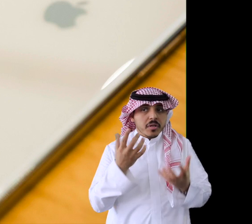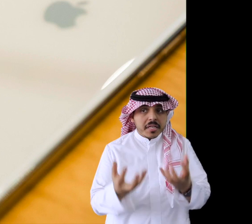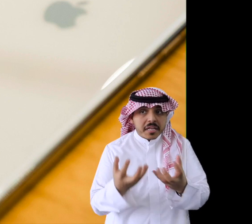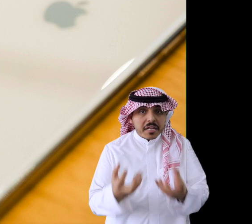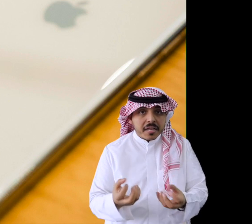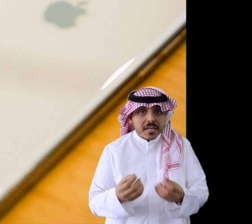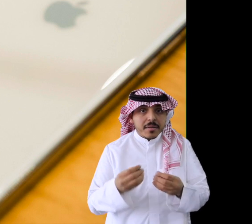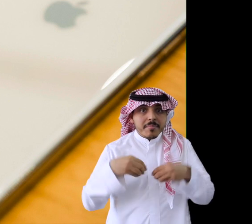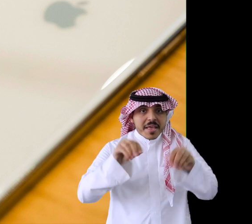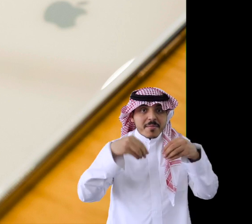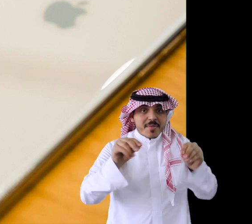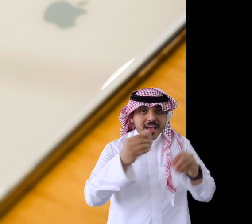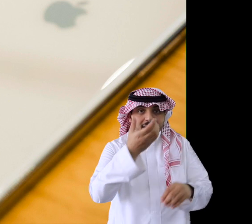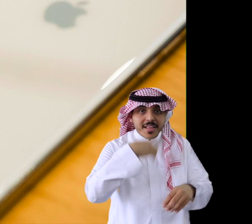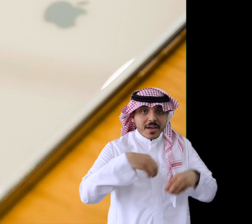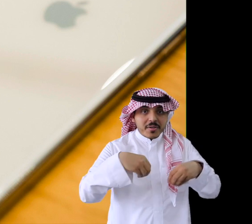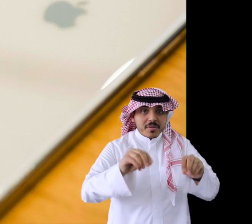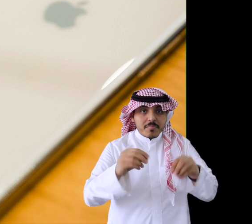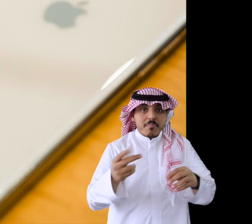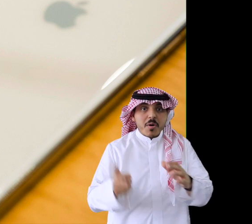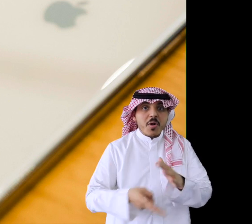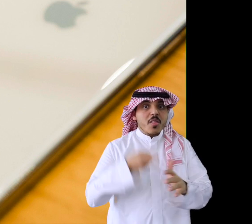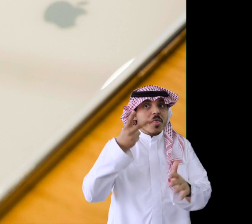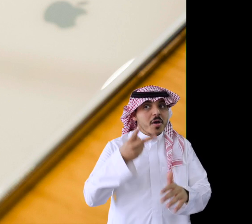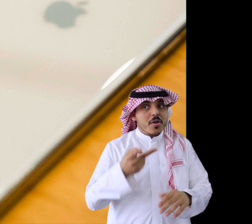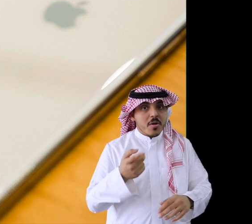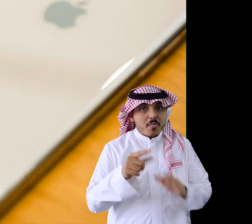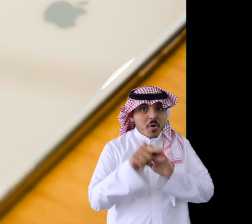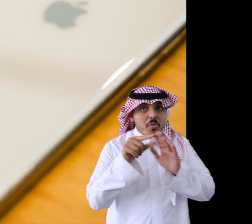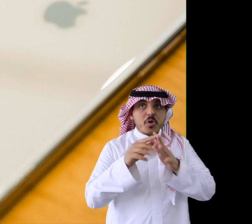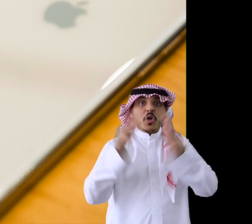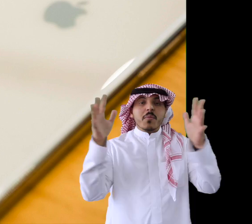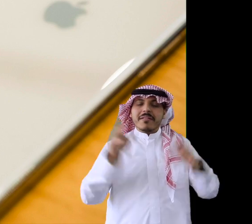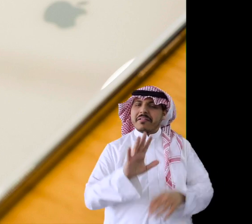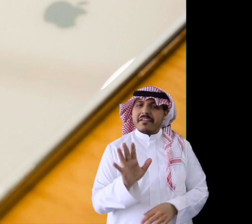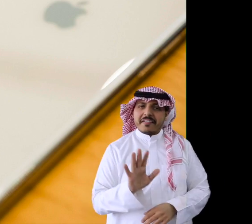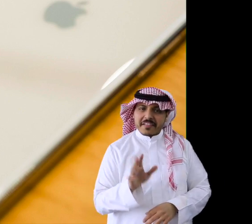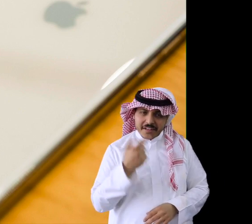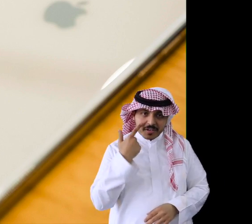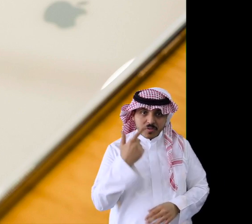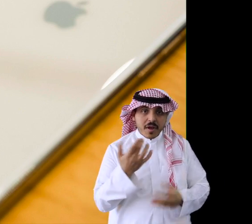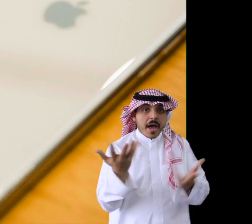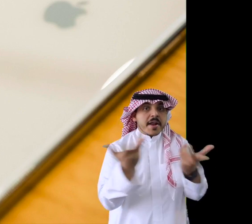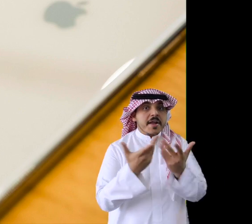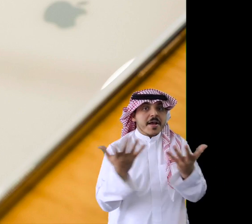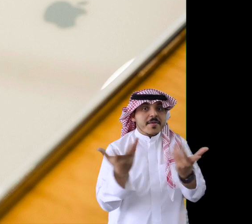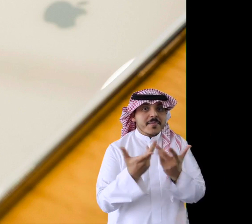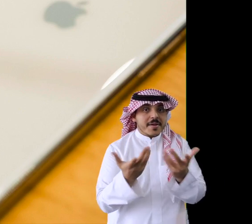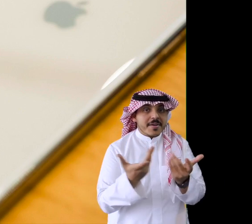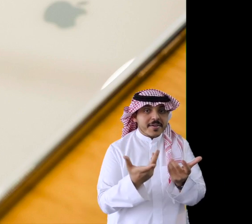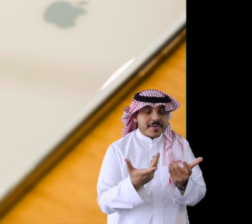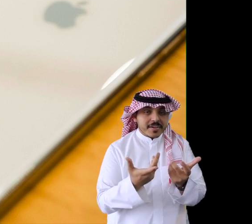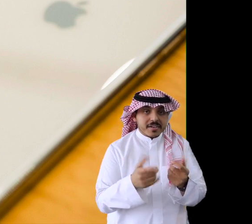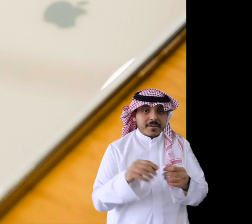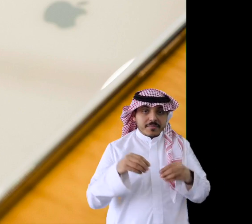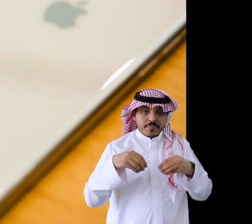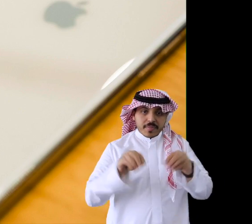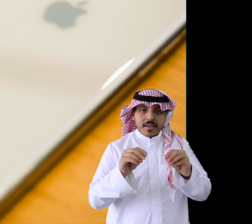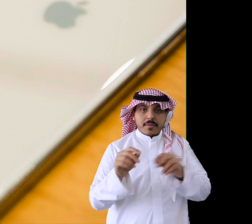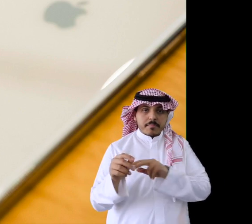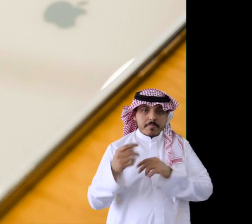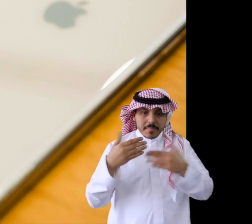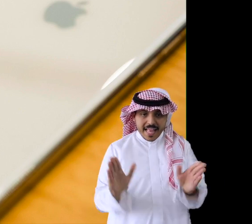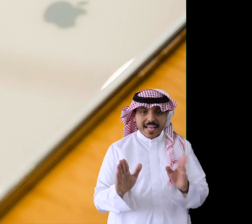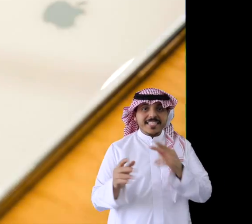الله قللوا إنتاج الآيفونات للمرة الثانية، فهذا الموضوع جدا كبير. ولكن أول شيء بغانا نعرف الأرقام. كان ينتج في الربع